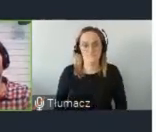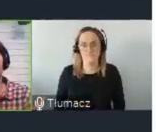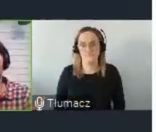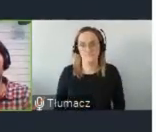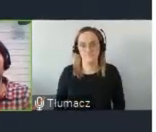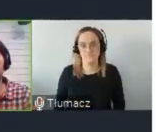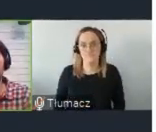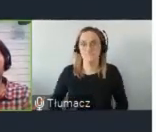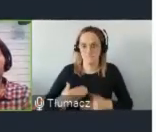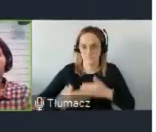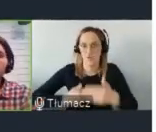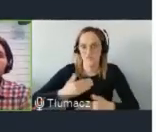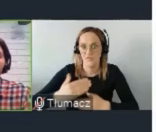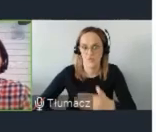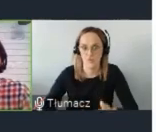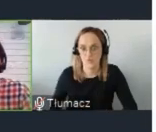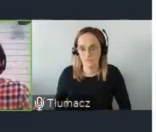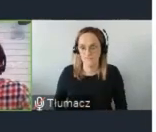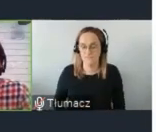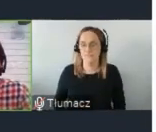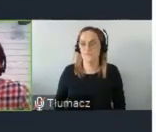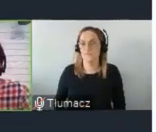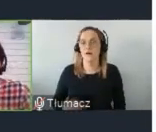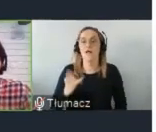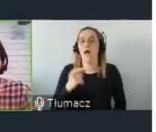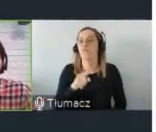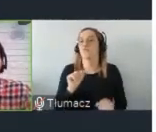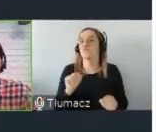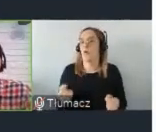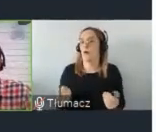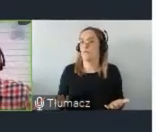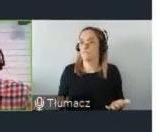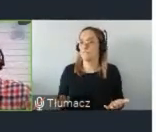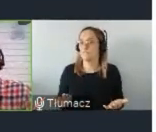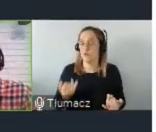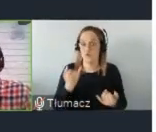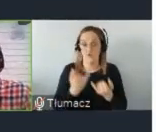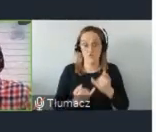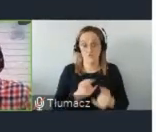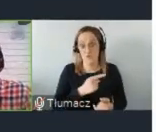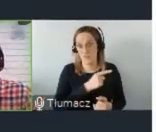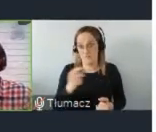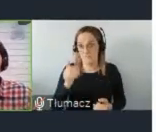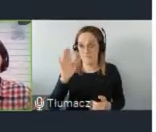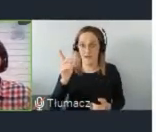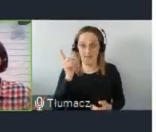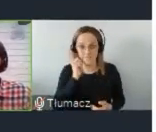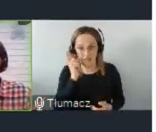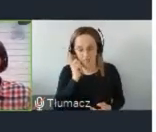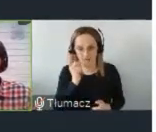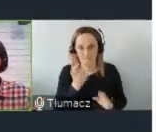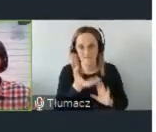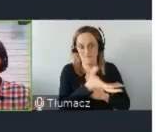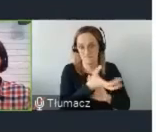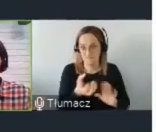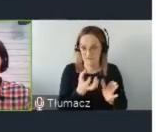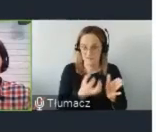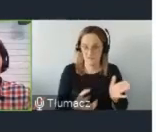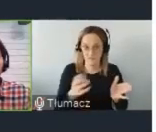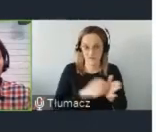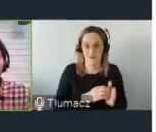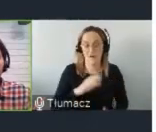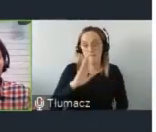Nacisnę kontynuuj. Jak to teraz zadziała? Jeżeli ktoś będzie miał smartfona i ściągnie sobie aplikację